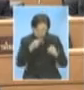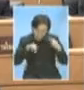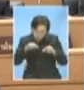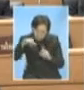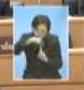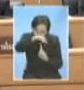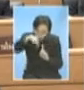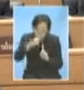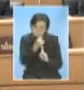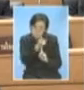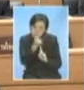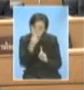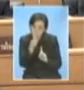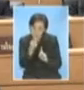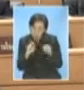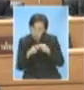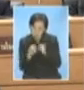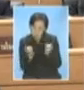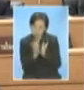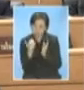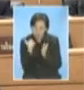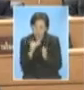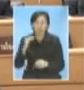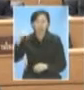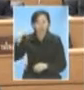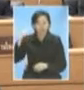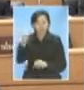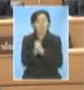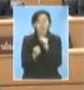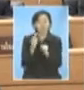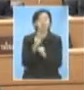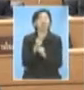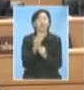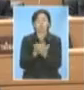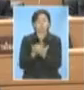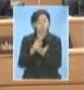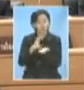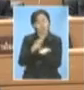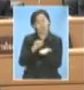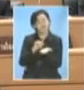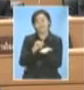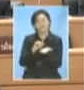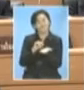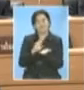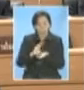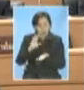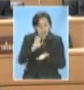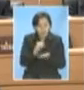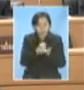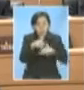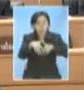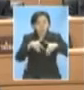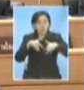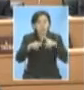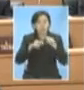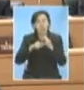างๆ2ปีกว่าผ่านไปดูจากงบประมาณไม่มีแม้แต่บาทเดียวที่ลงไปให้กับพี่น้อง